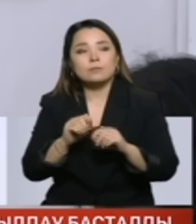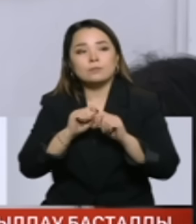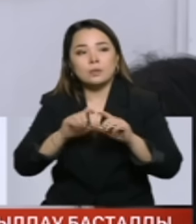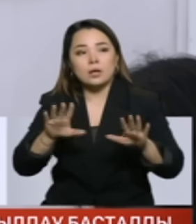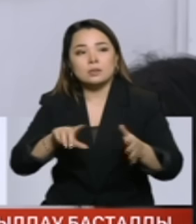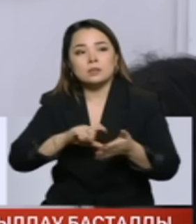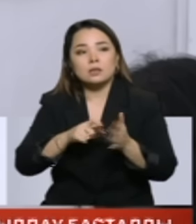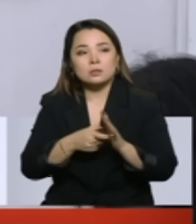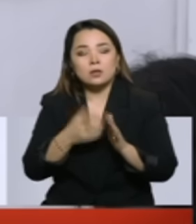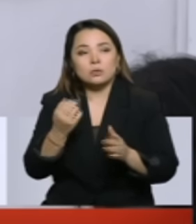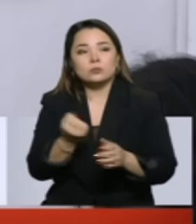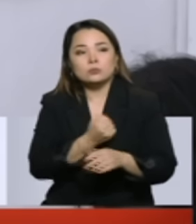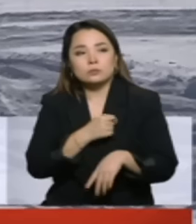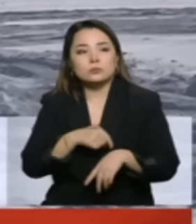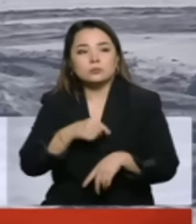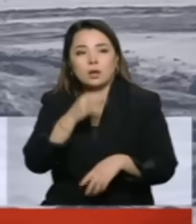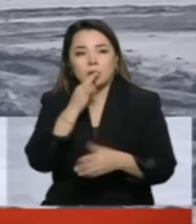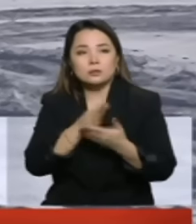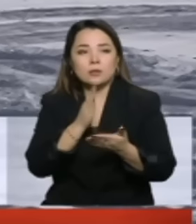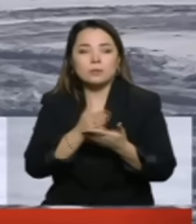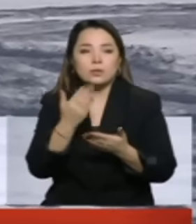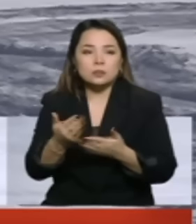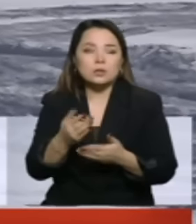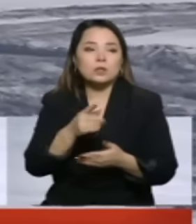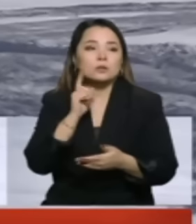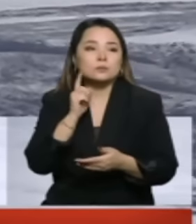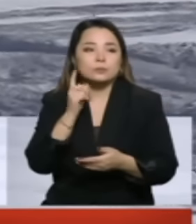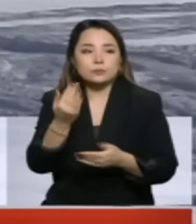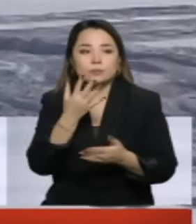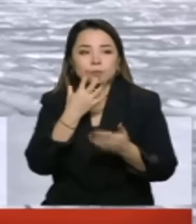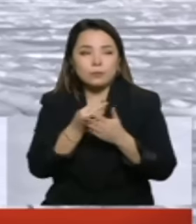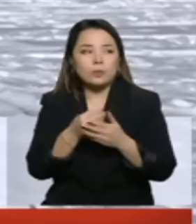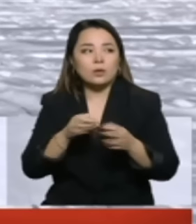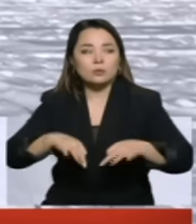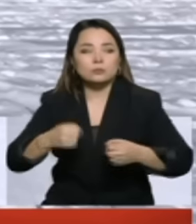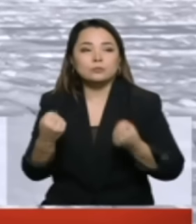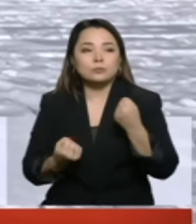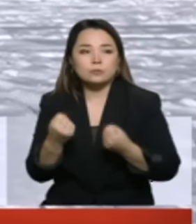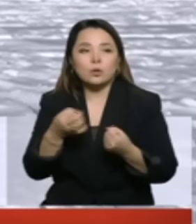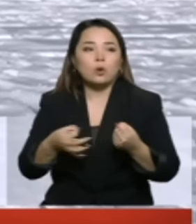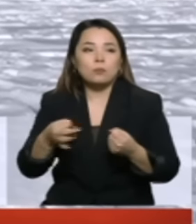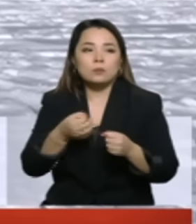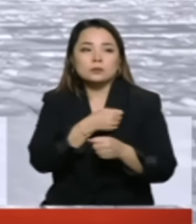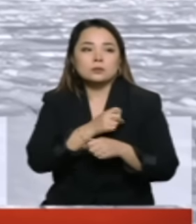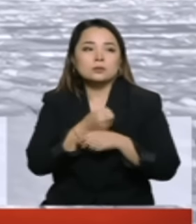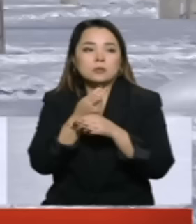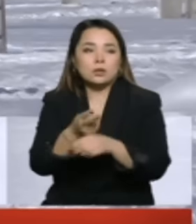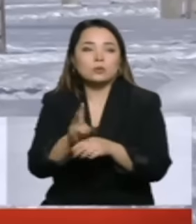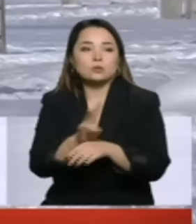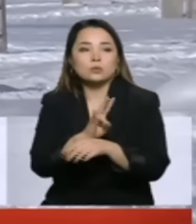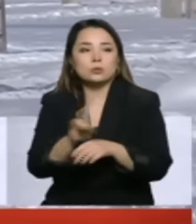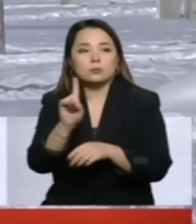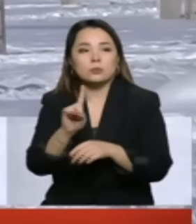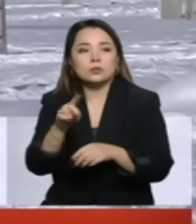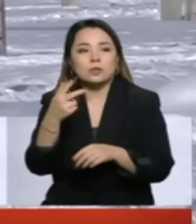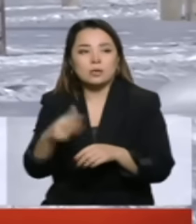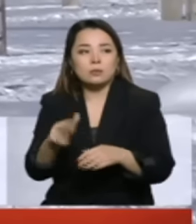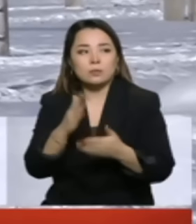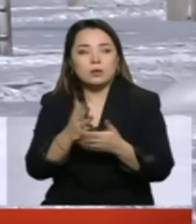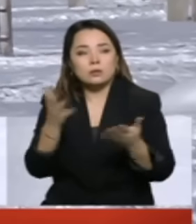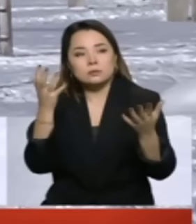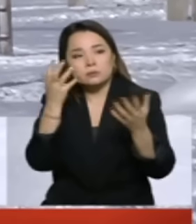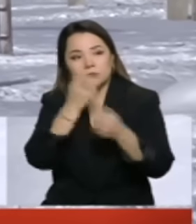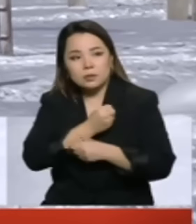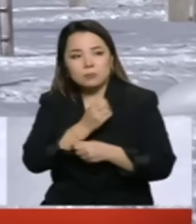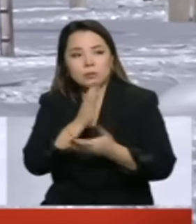әкімшілігі атынан қайғырып көңіл айтамыз. Жасөспірім жедел жәрдем көлігімен облыстық балалар ауруханасына түнгі сағат 1:30 шамасында ес-түссіз